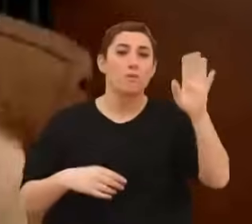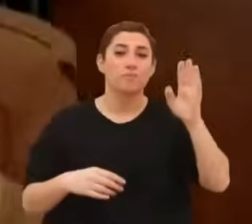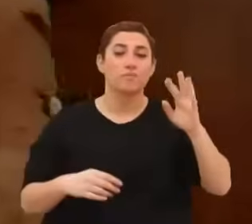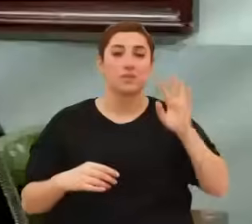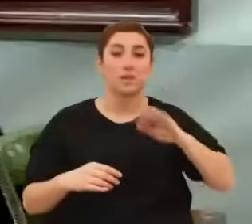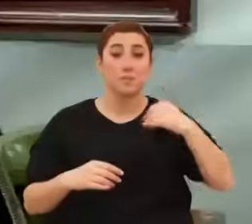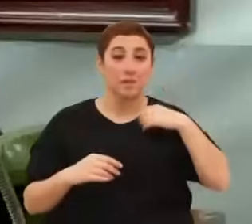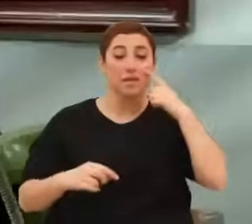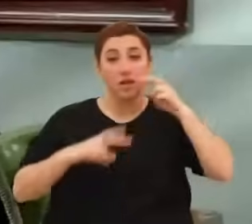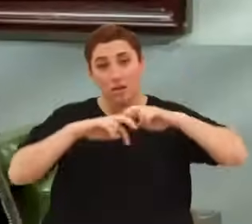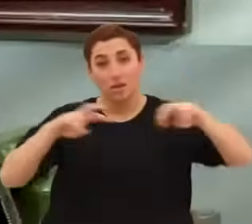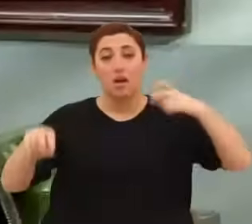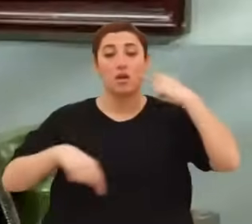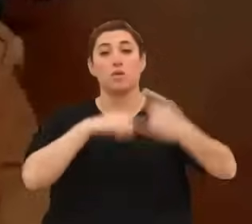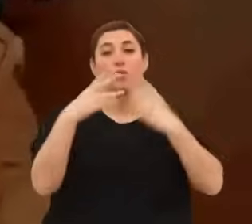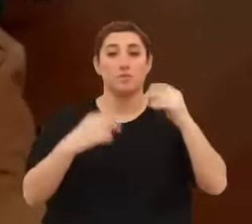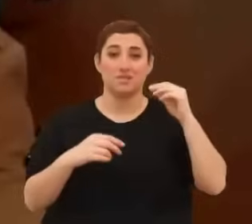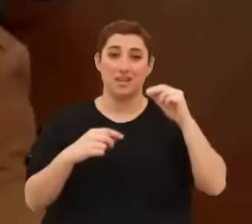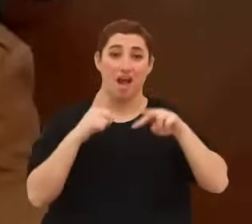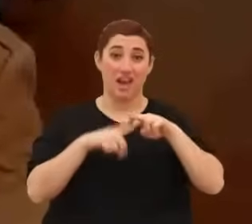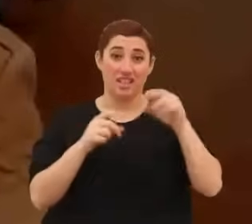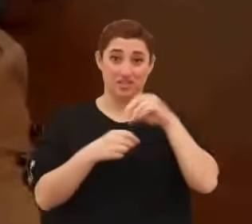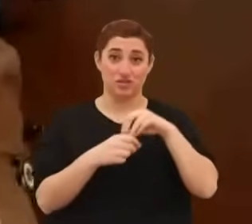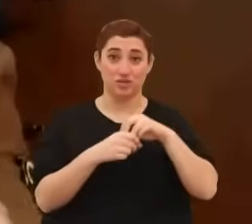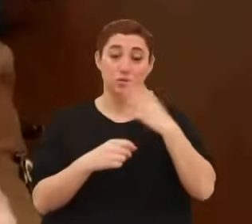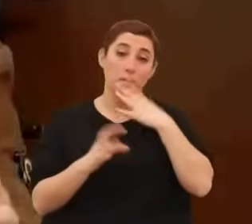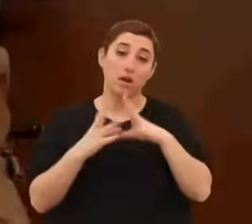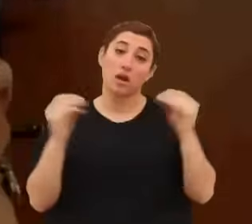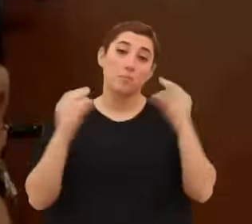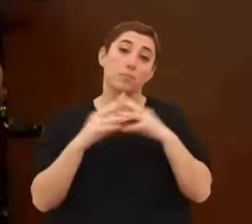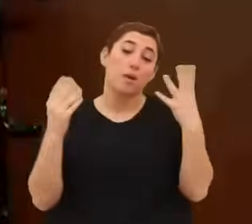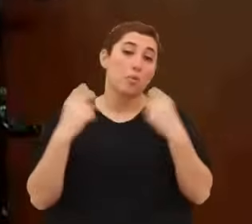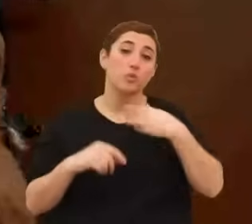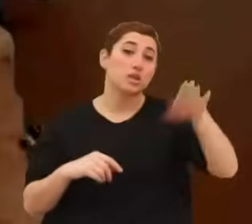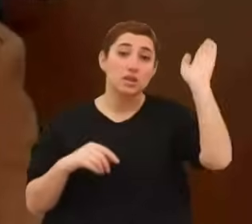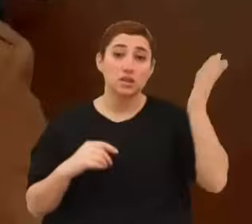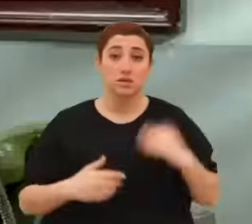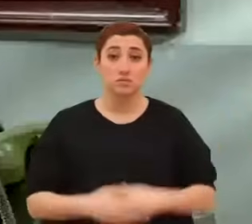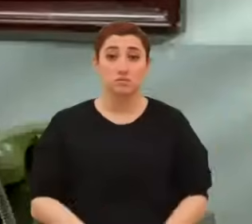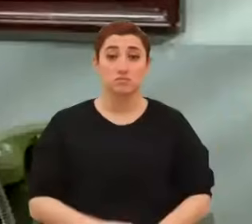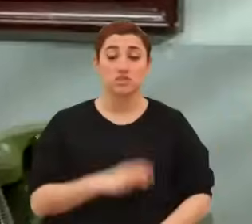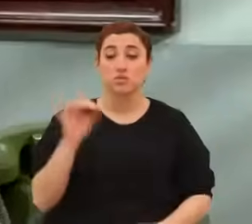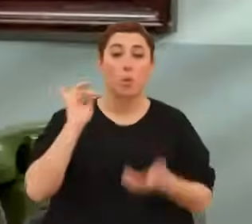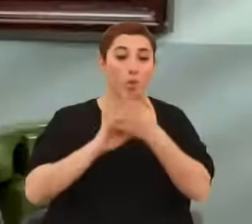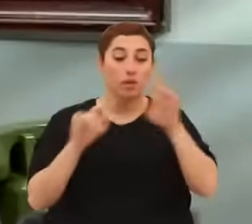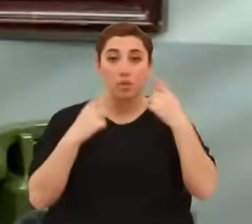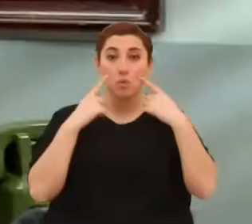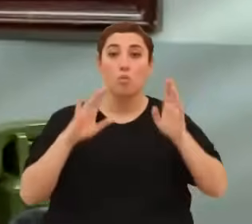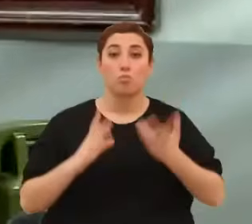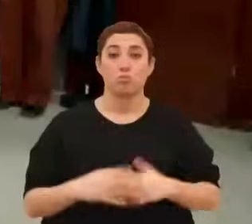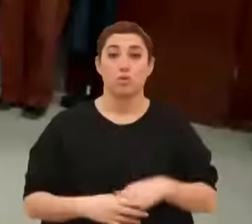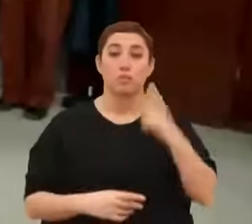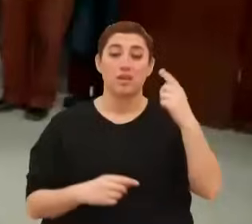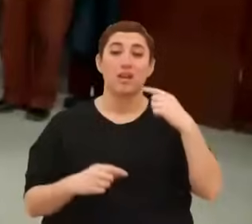Hemen seferber olmamız lazım. Ayten için. Evet. Yok kayıp. Kayboldu gitti. Hiç ortalıkta görünmez.